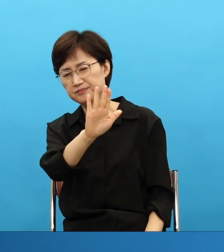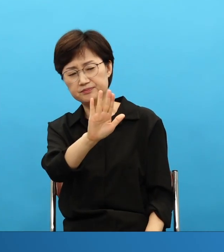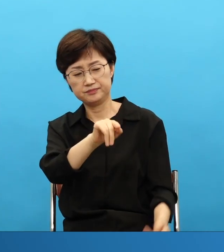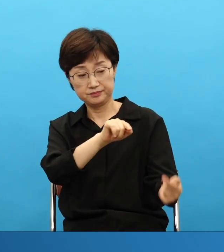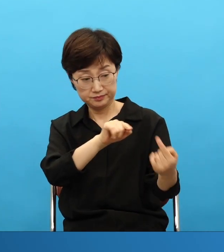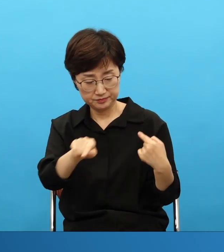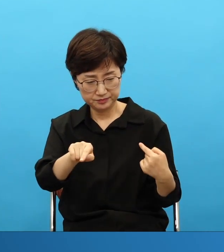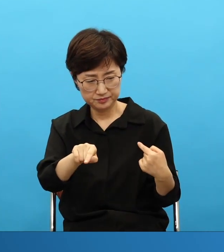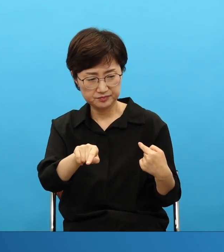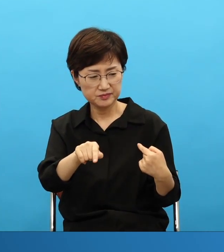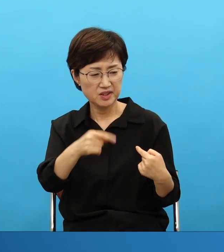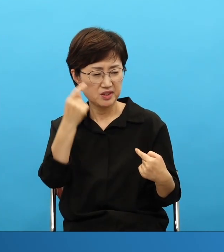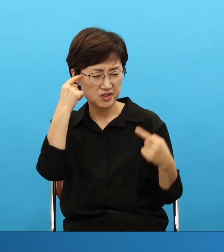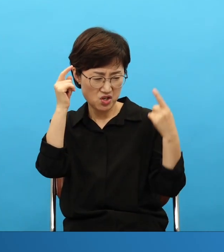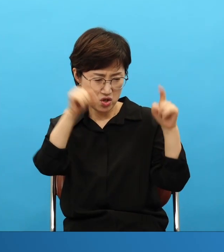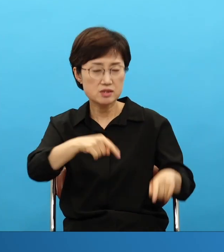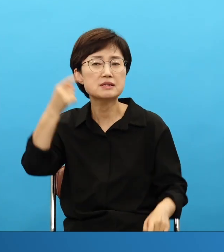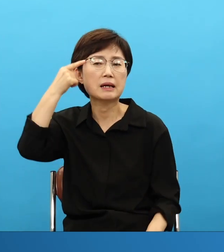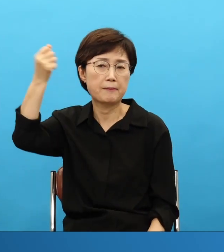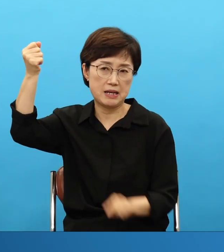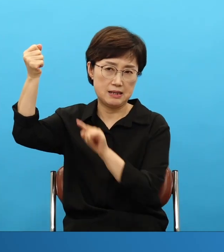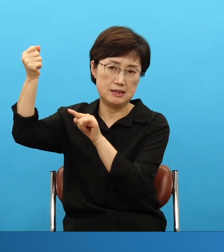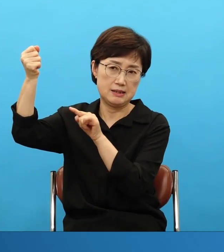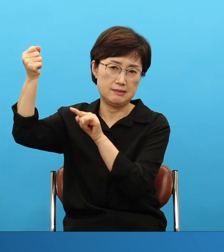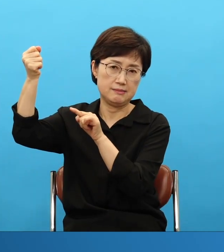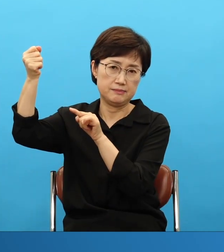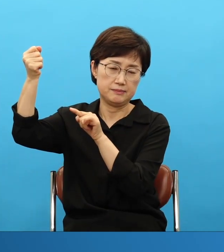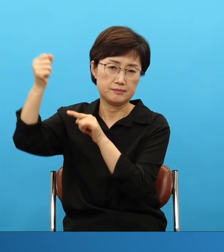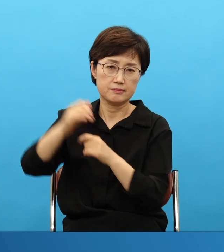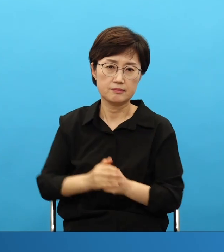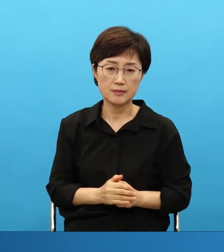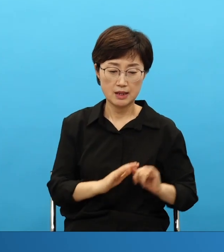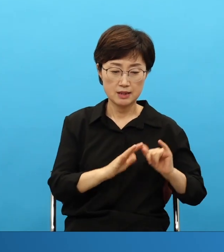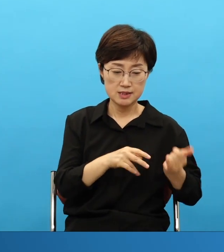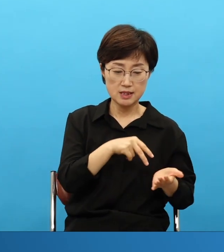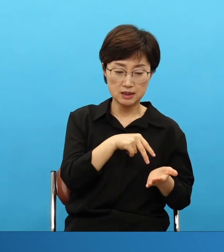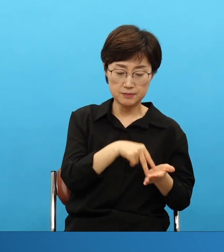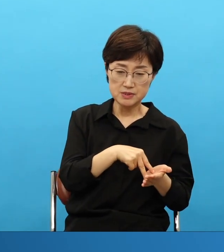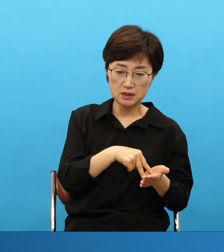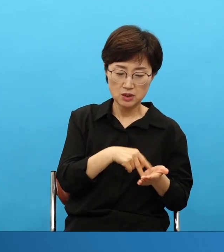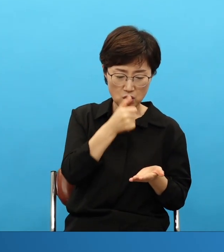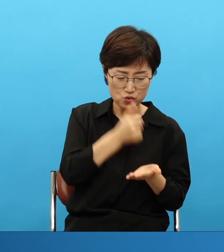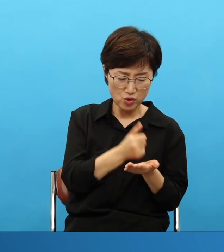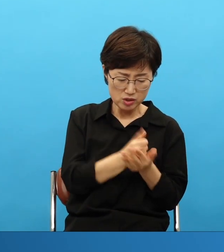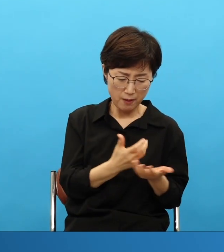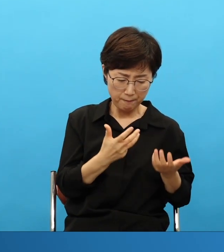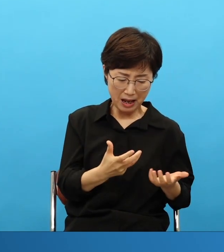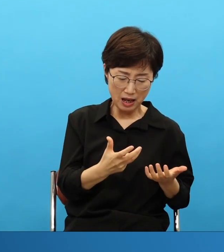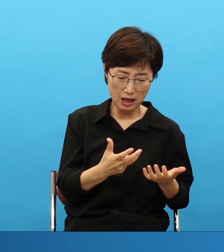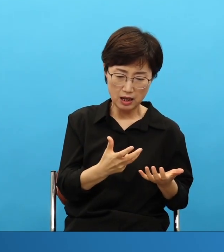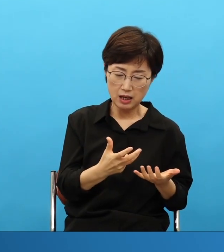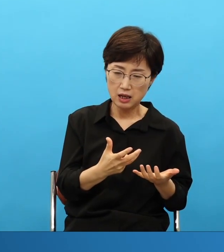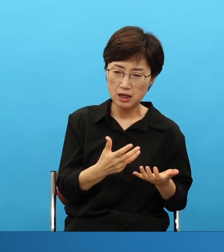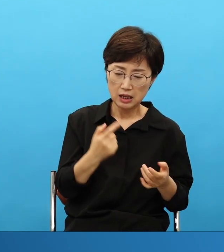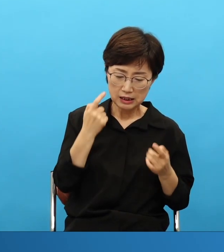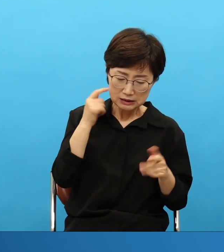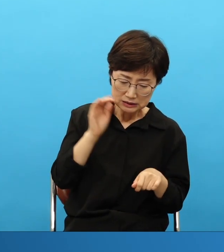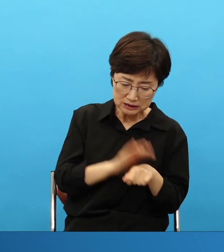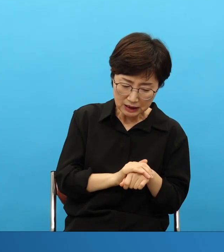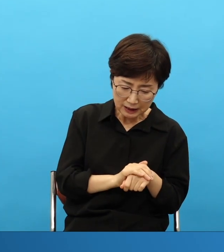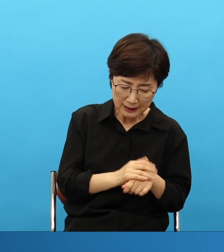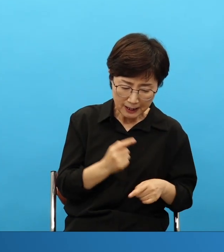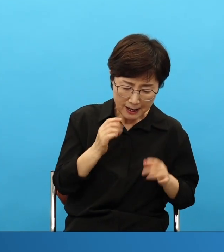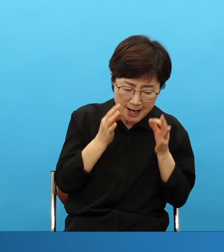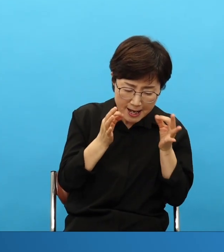하나님의 지혜에 있어서이 세상이 자기 지혜로 하나님을 알지 못함으로 하나님께 전도에 미련한 것으로 믿는 자를